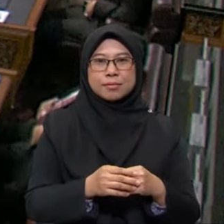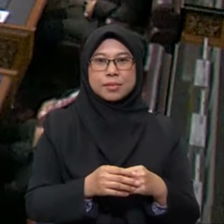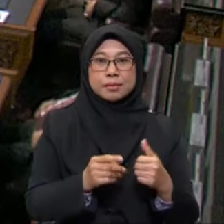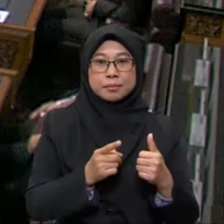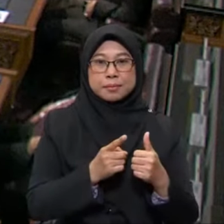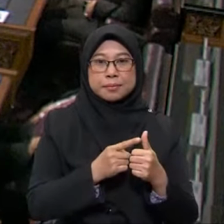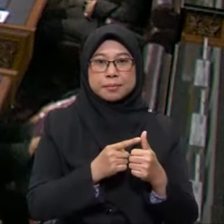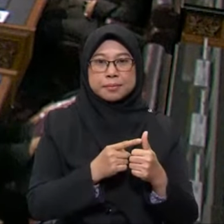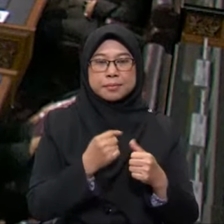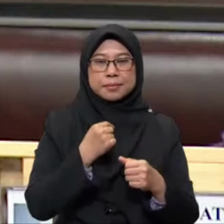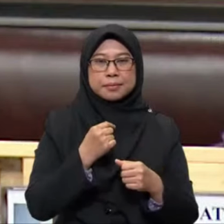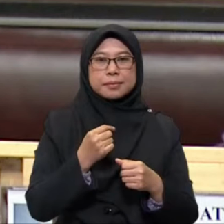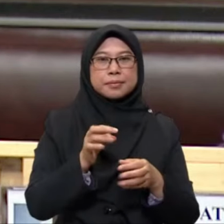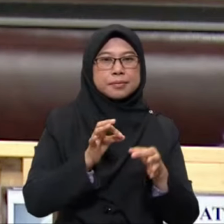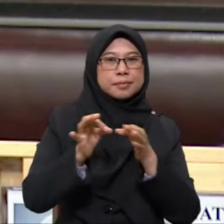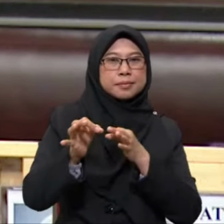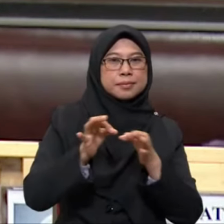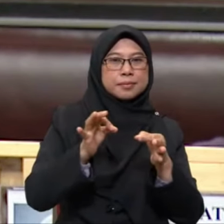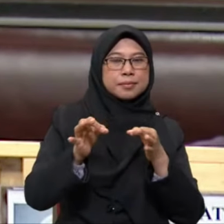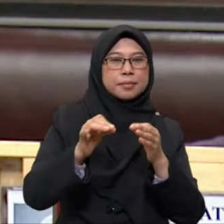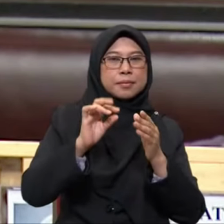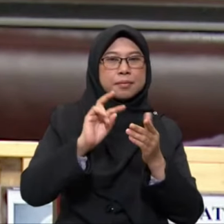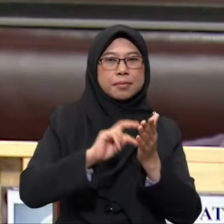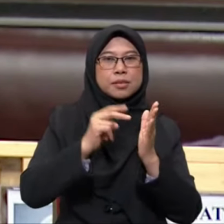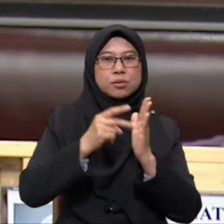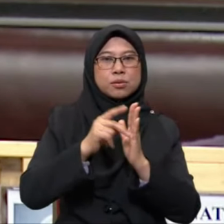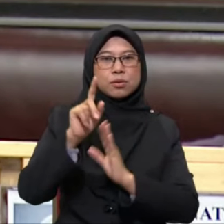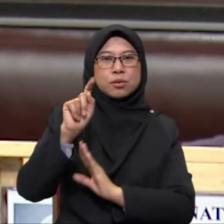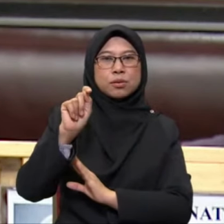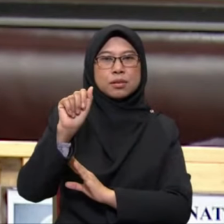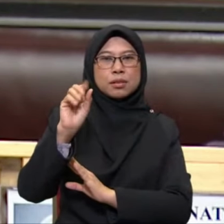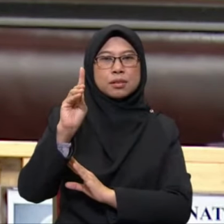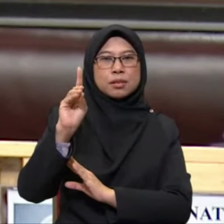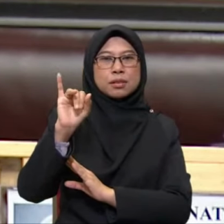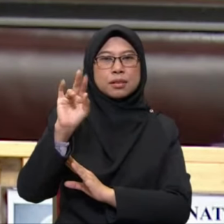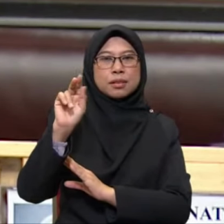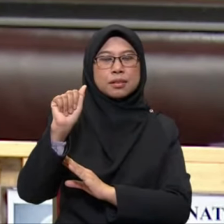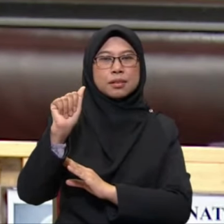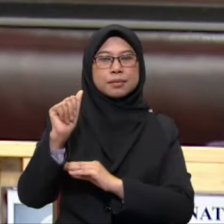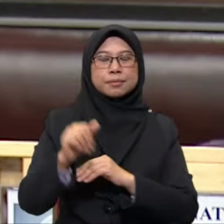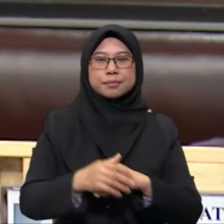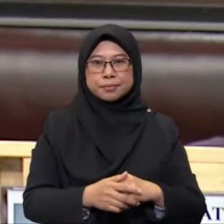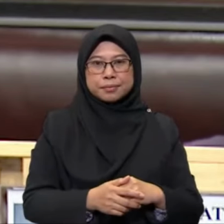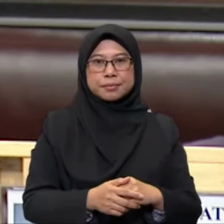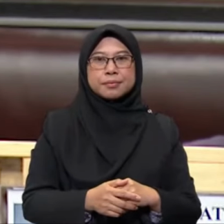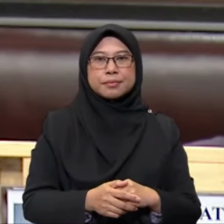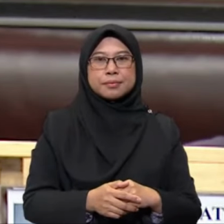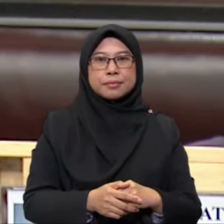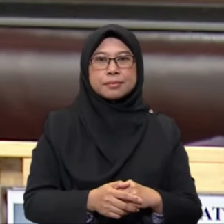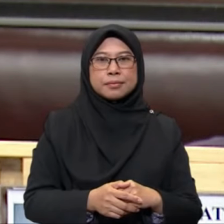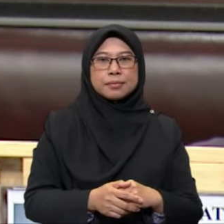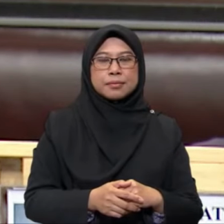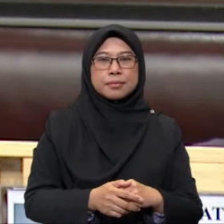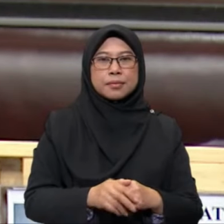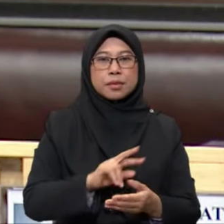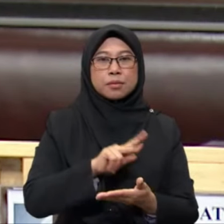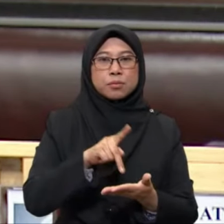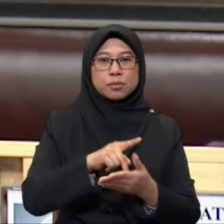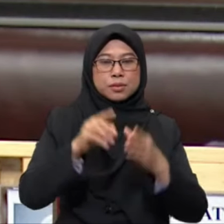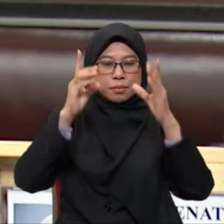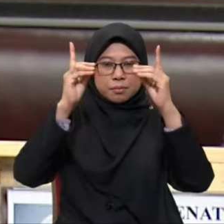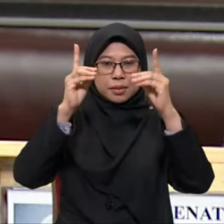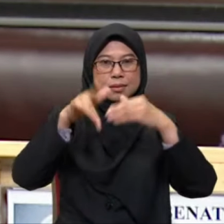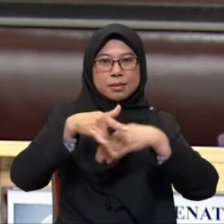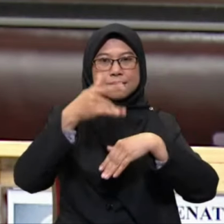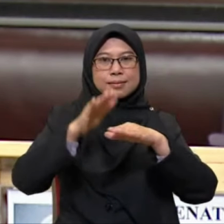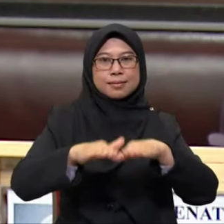Pertamanya saya ingin menjelaskan istilah tabika. Tabika adalah pusat pendidikan